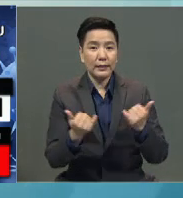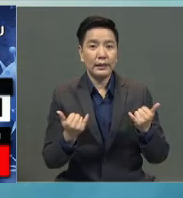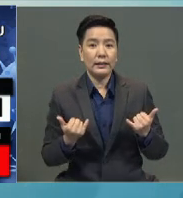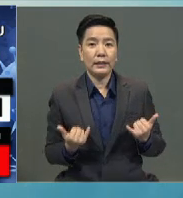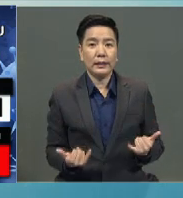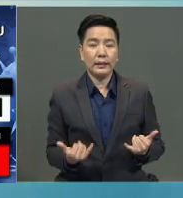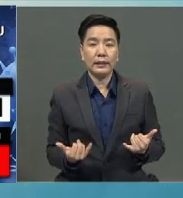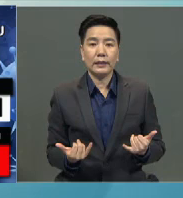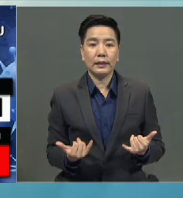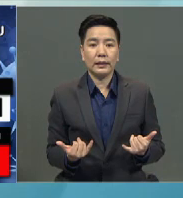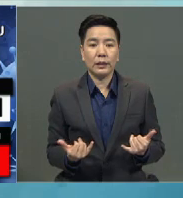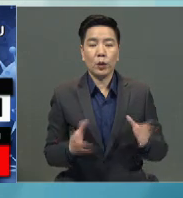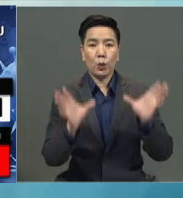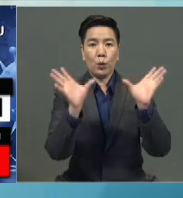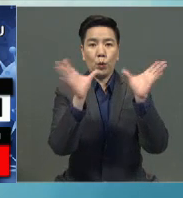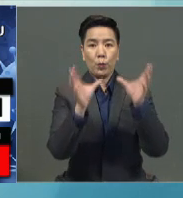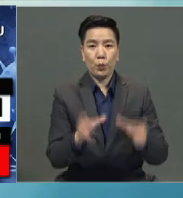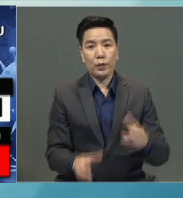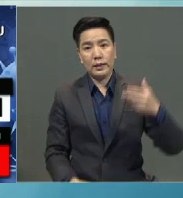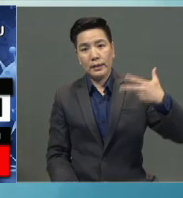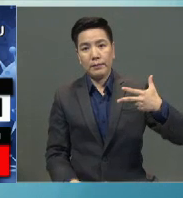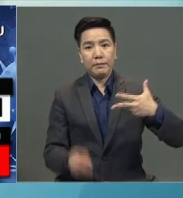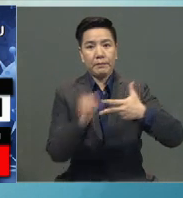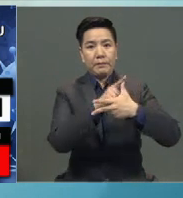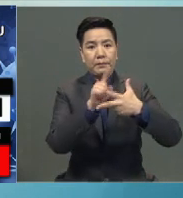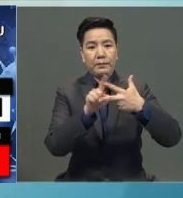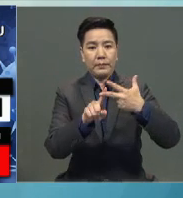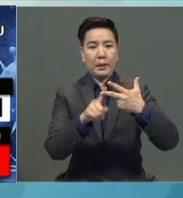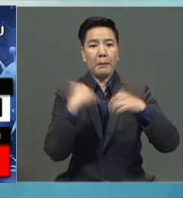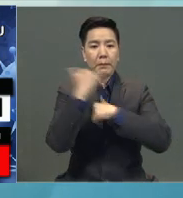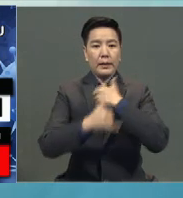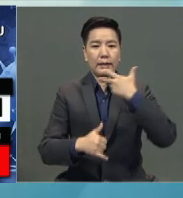รายนี้เป็นอย่างไรบ้างนะครับก็มาดูในรายละเอียดก็พบว่าทั้ง3กลุ่มก้อนมาจากทาง 3